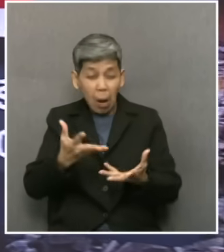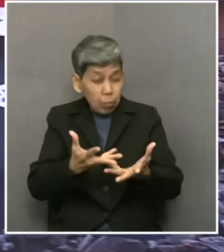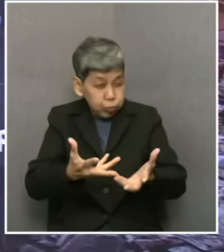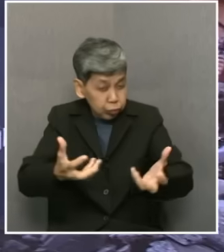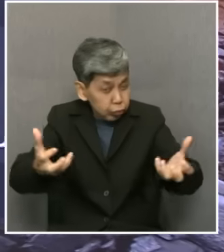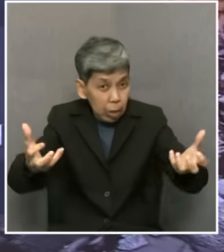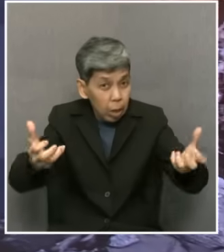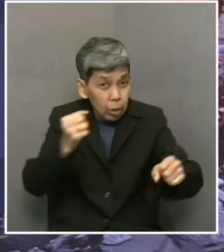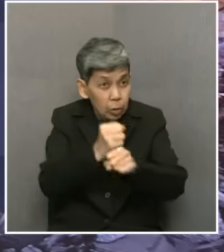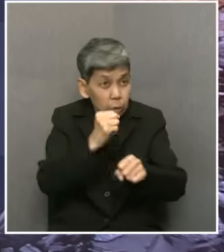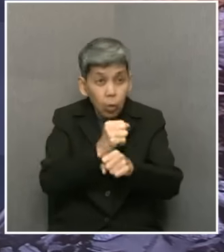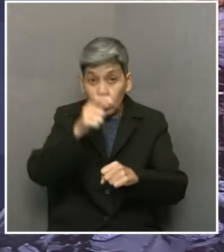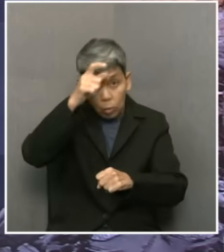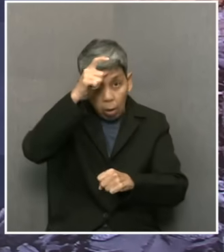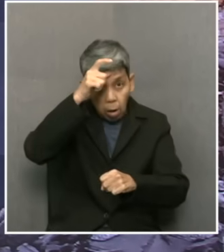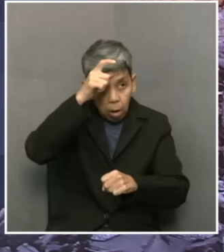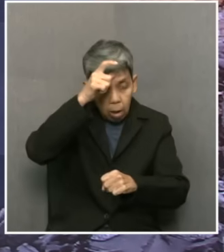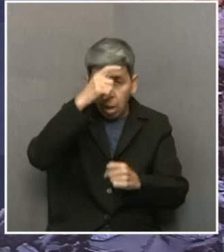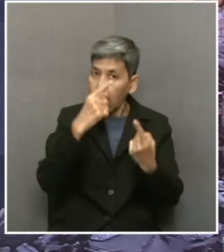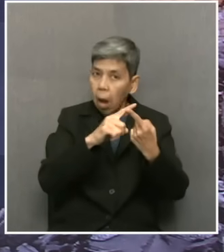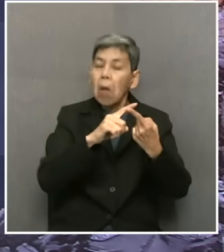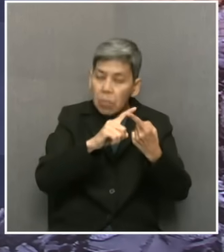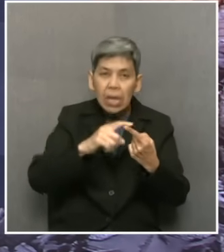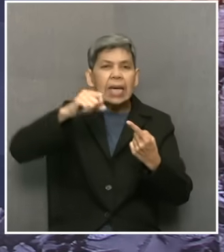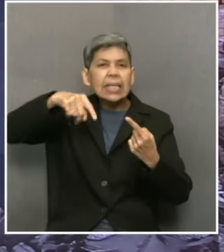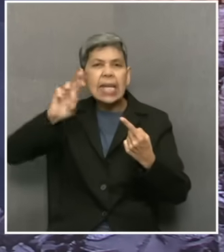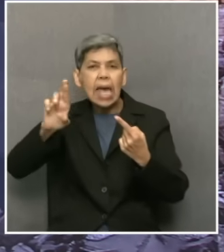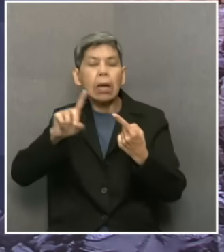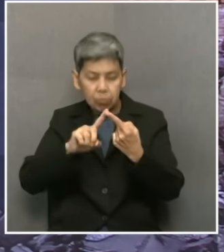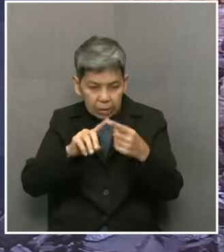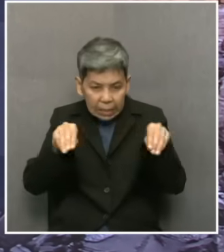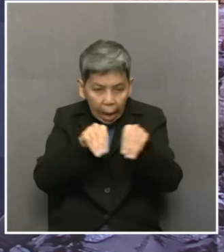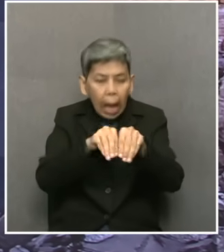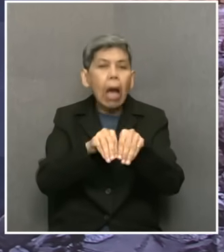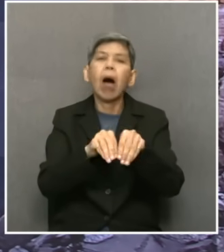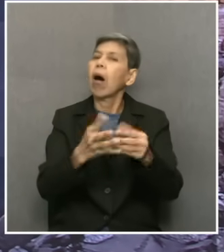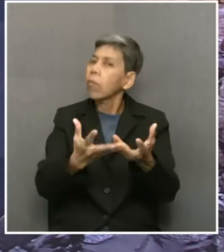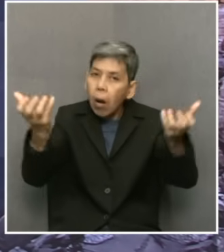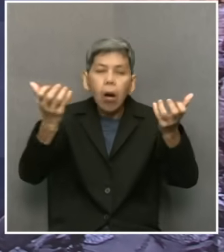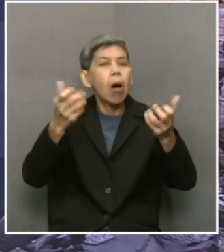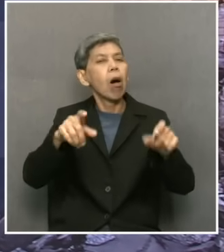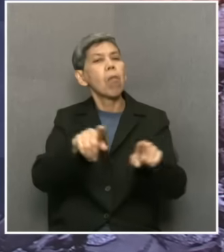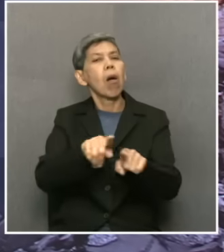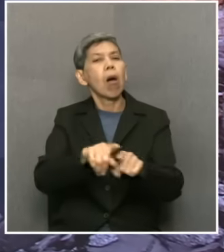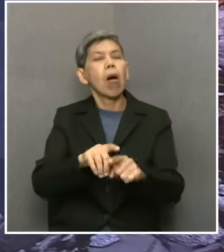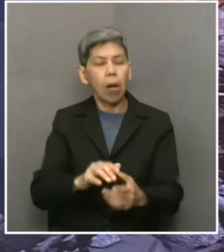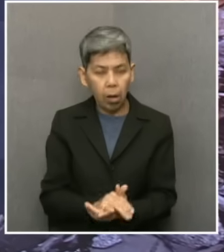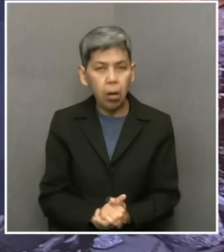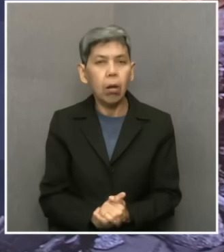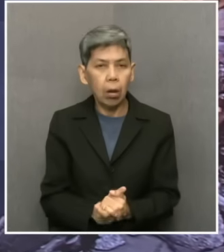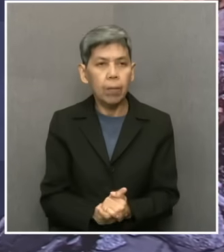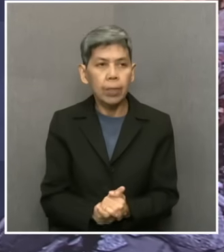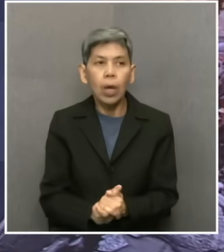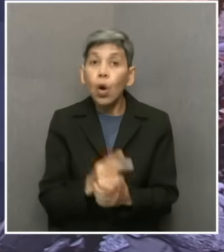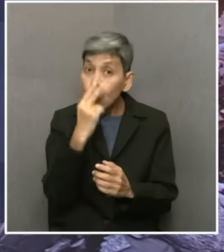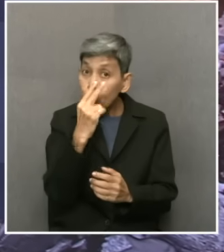ไม่ได้เกิดขึ้นเฉพาะที่ตุรกีค่ะคุณผู้ชมเพราะว่าซีเรียที่อยู่ติดกันก็ได้รับความเสียหายไปด้วยเช่นกันนะคะก็จะ